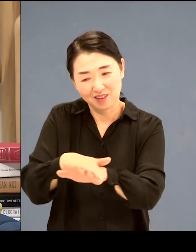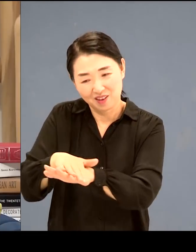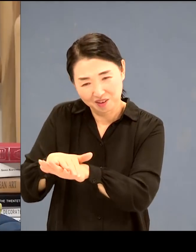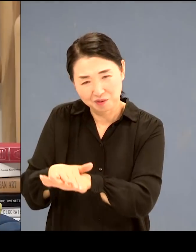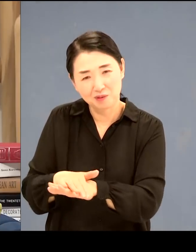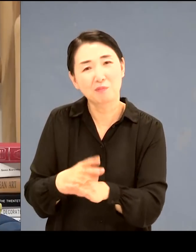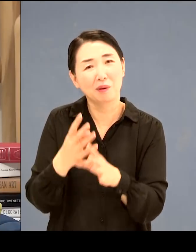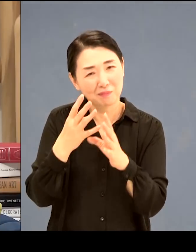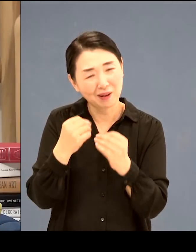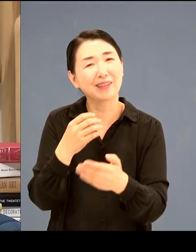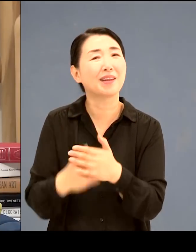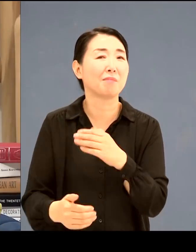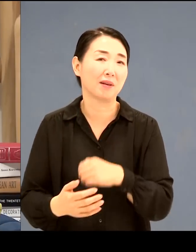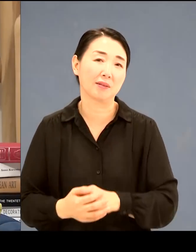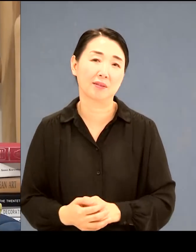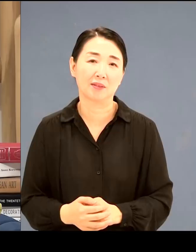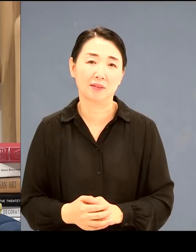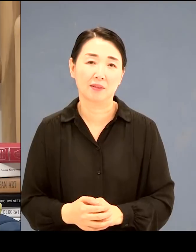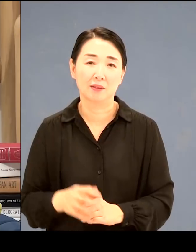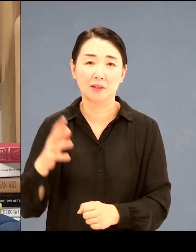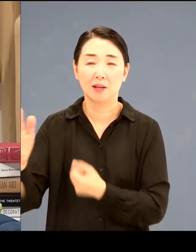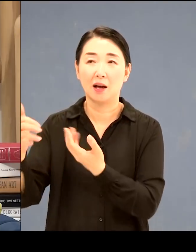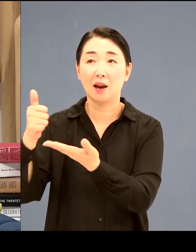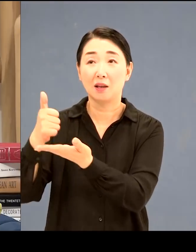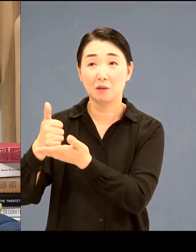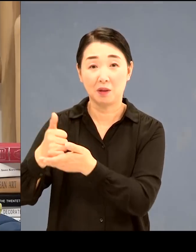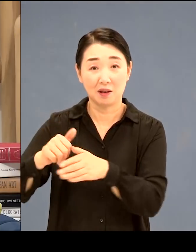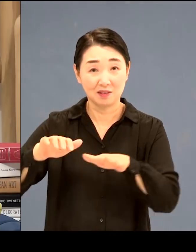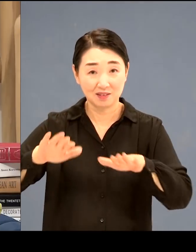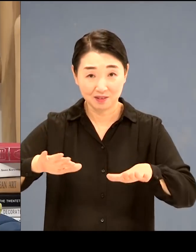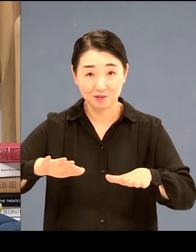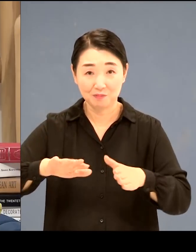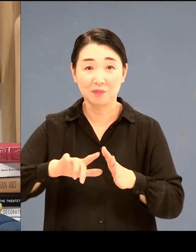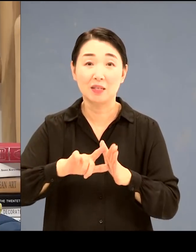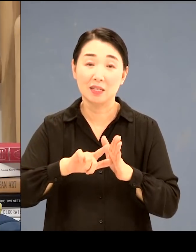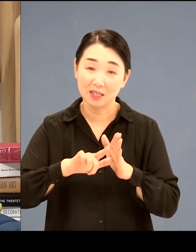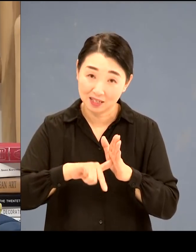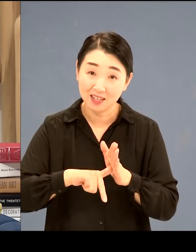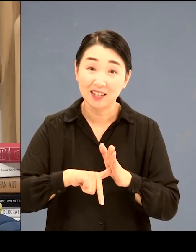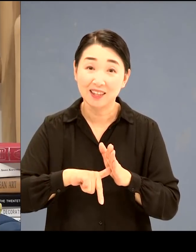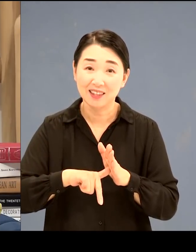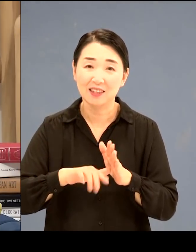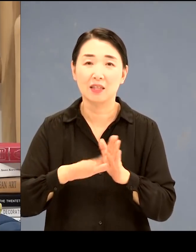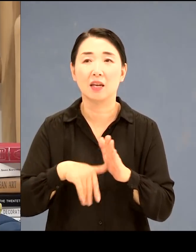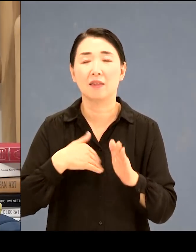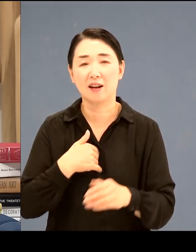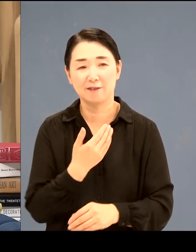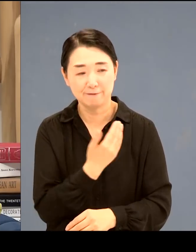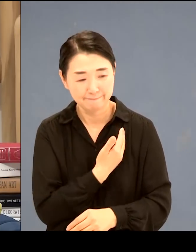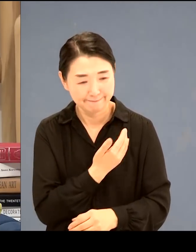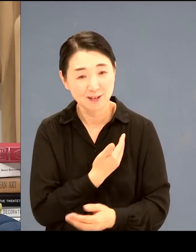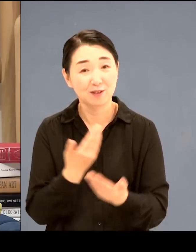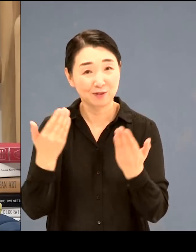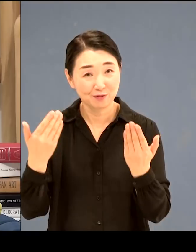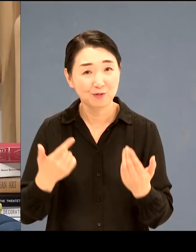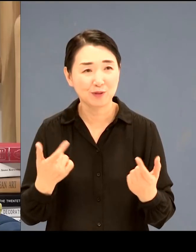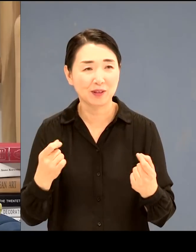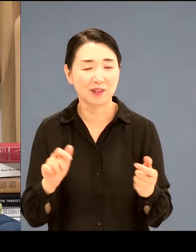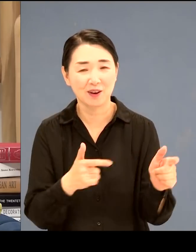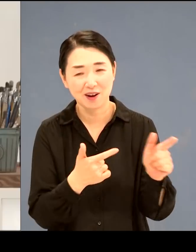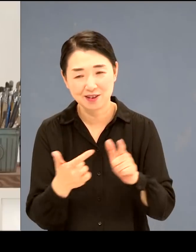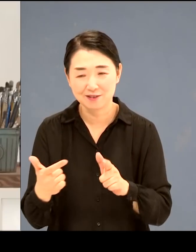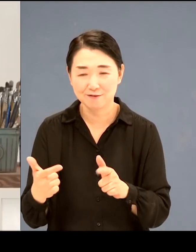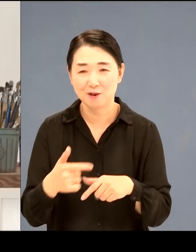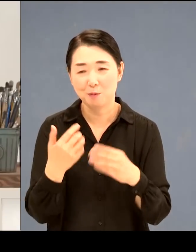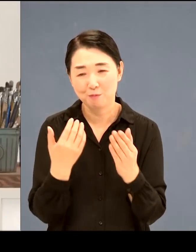너무 많고 하나님이 지금 이 시간 이 시즌에 저를 단련하시는 것들이 여러 가지로